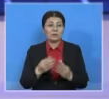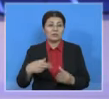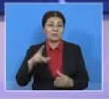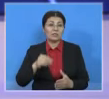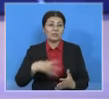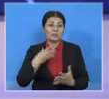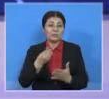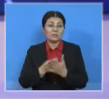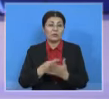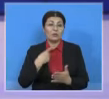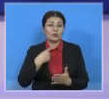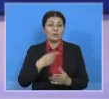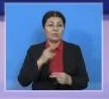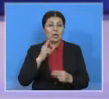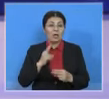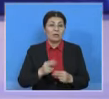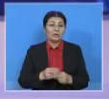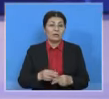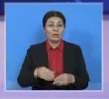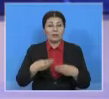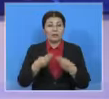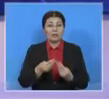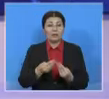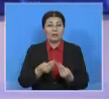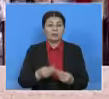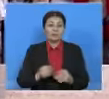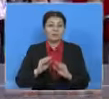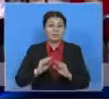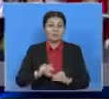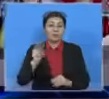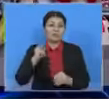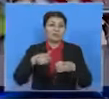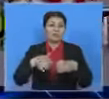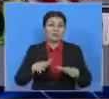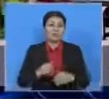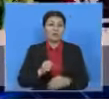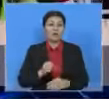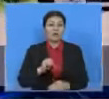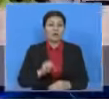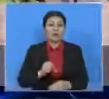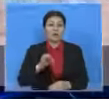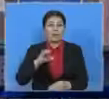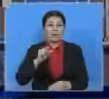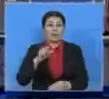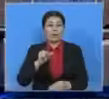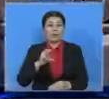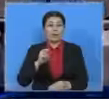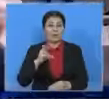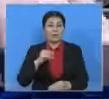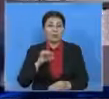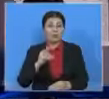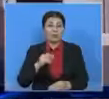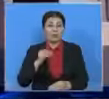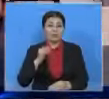отдал выпускник Назарбаев интеллектуальной школы. Амирхан и Амангуль Житесовы воспитывают